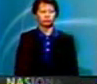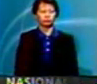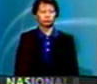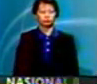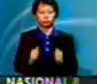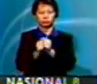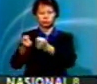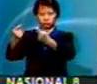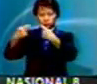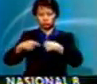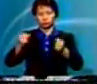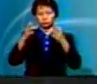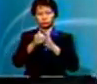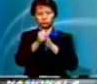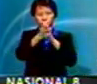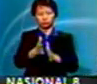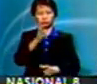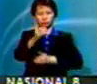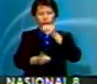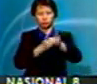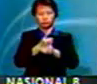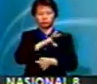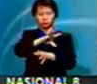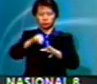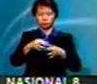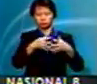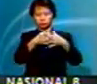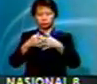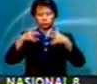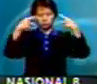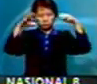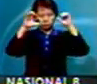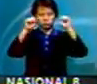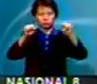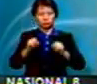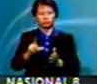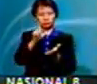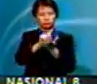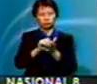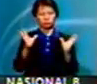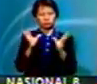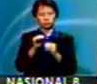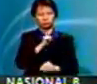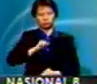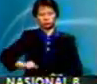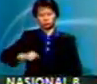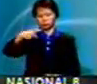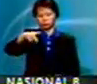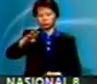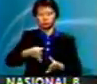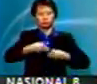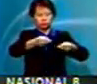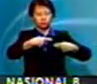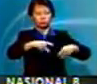Dengan kehadiran ramai pemimpin utama dunia termasuk Presiden Amerika Barack Obama, medium Perhimpunan Agung PBB memberi peluang